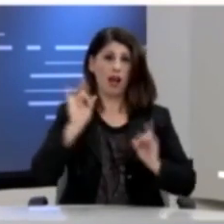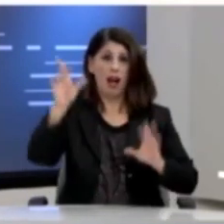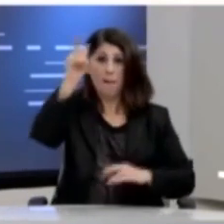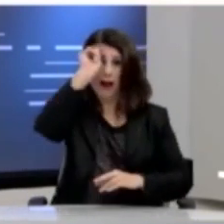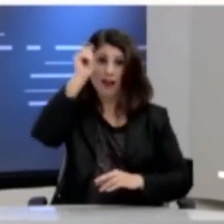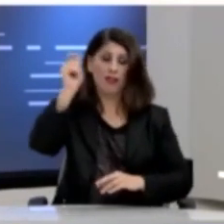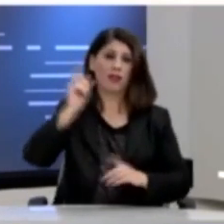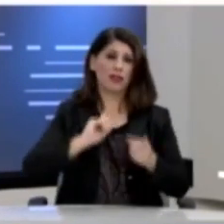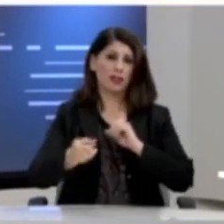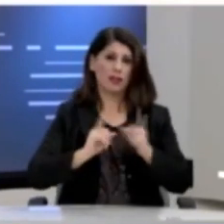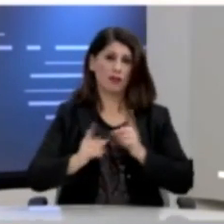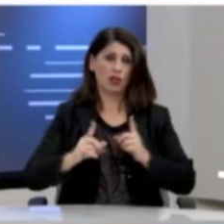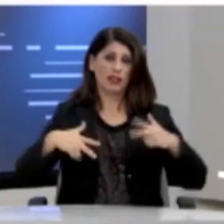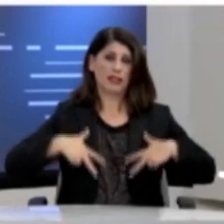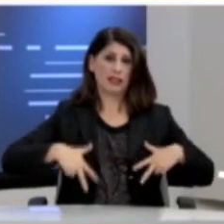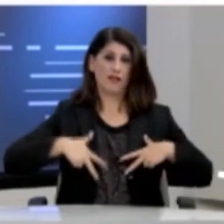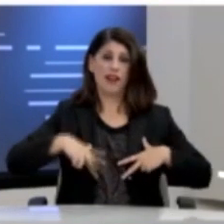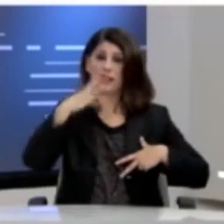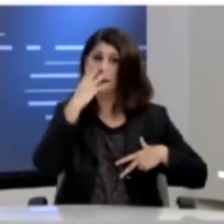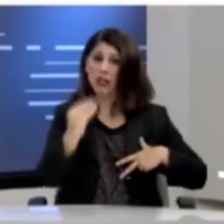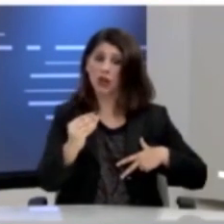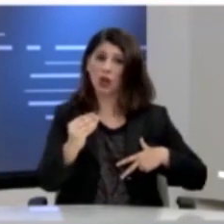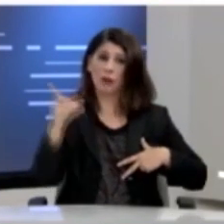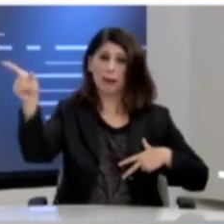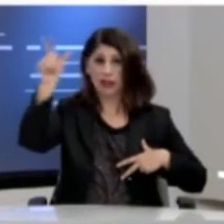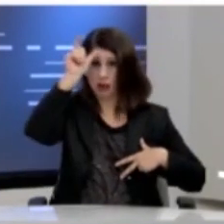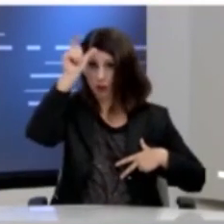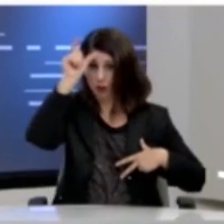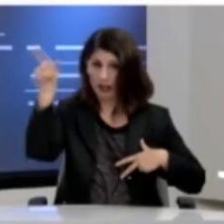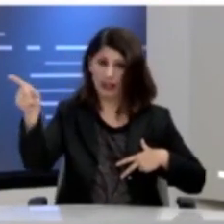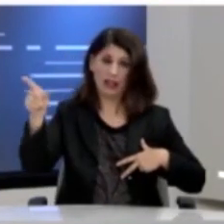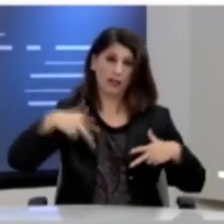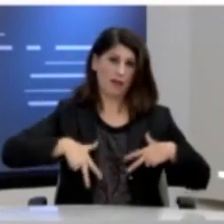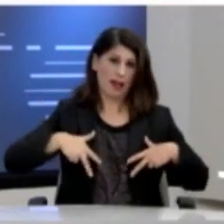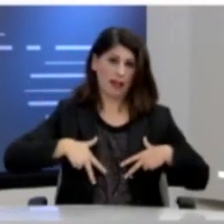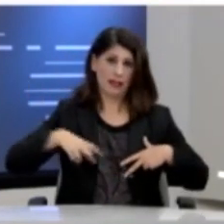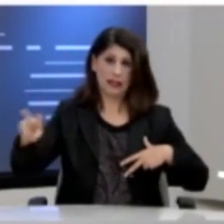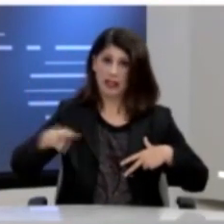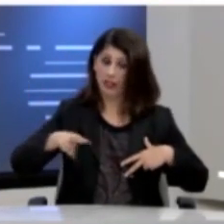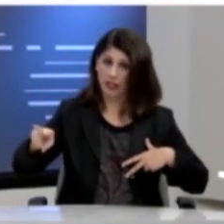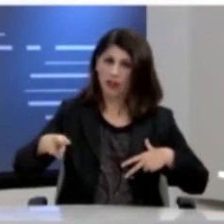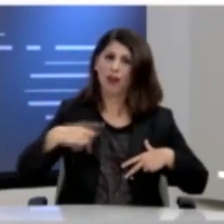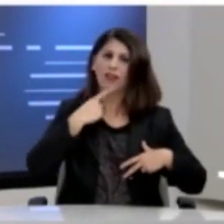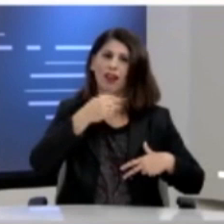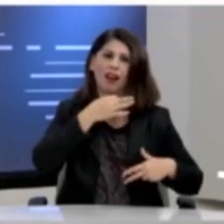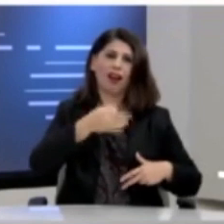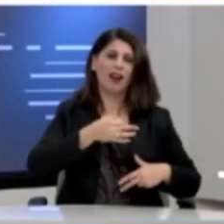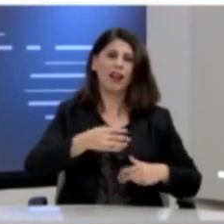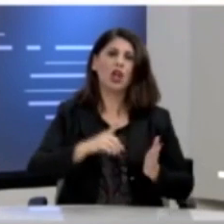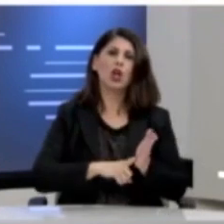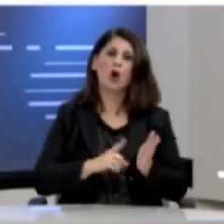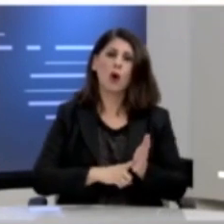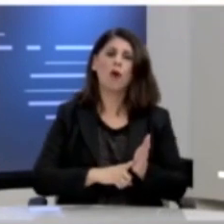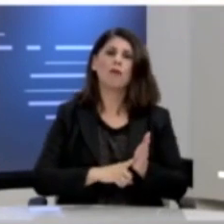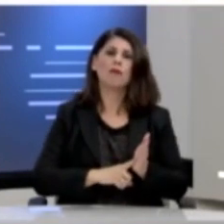απαράδεκτες συμφωνίες της κυβέρνησης ΠΑΣΟΚ με την τουρκική κυβέρνηση, μιλώντας για νόμιμα